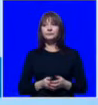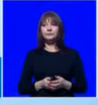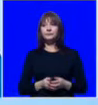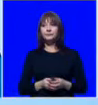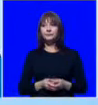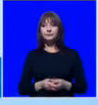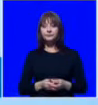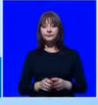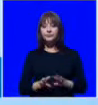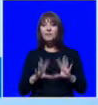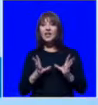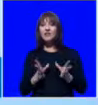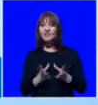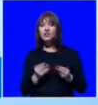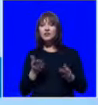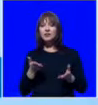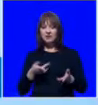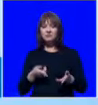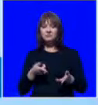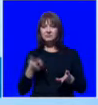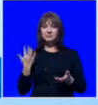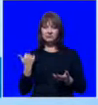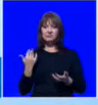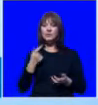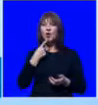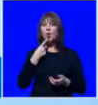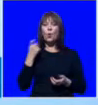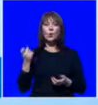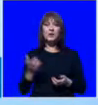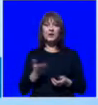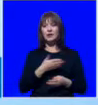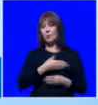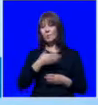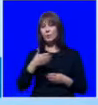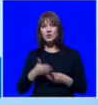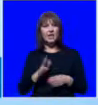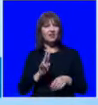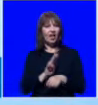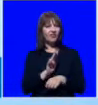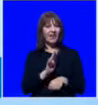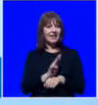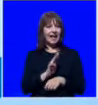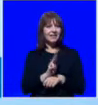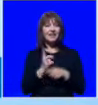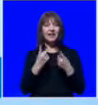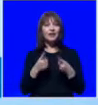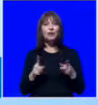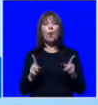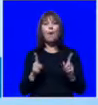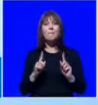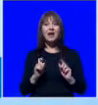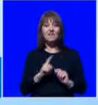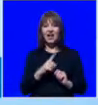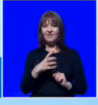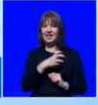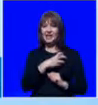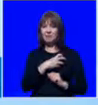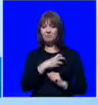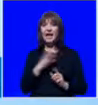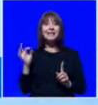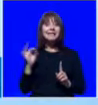обясня. Всичките тия години, включително последните 12, които управлява ГЕРБ, съвсем